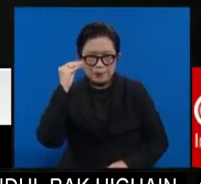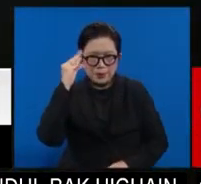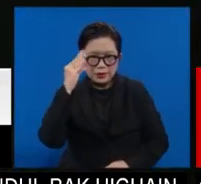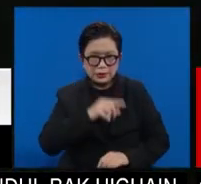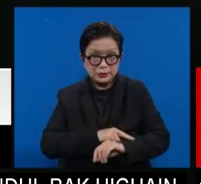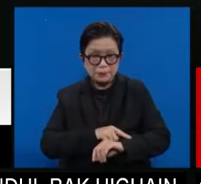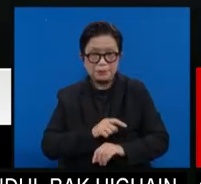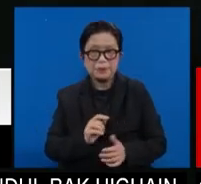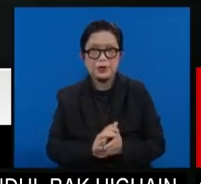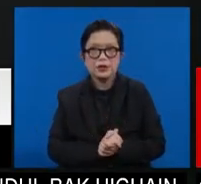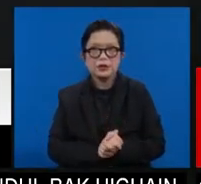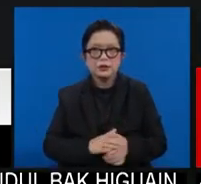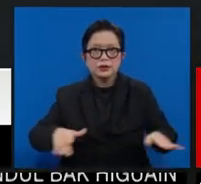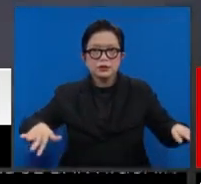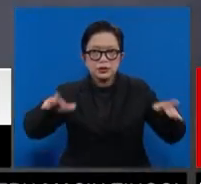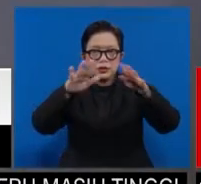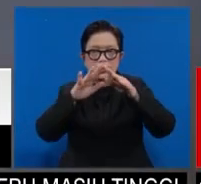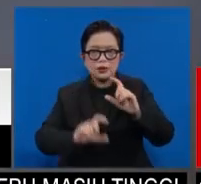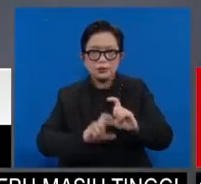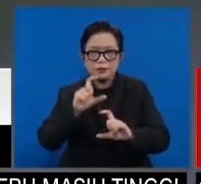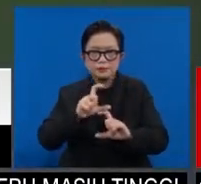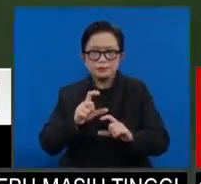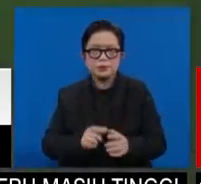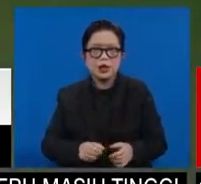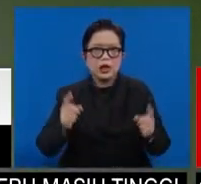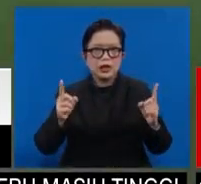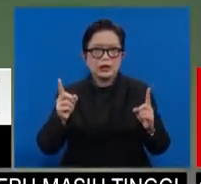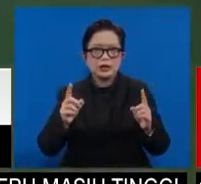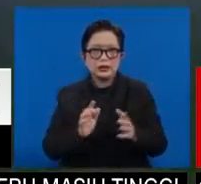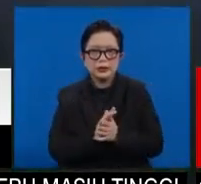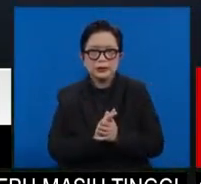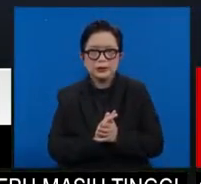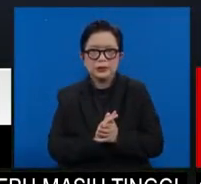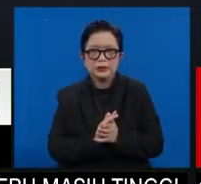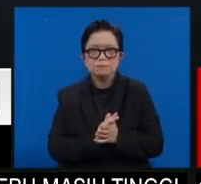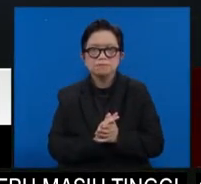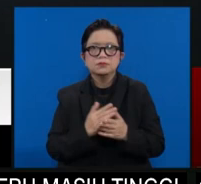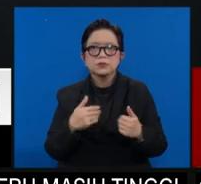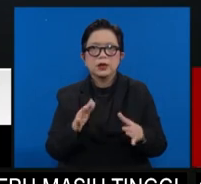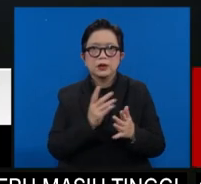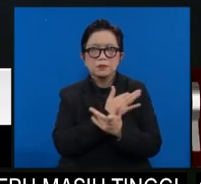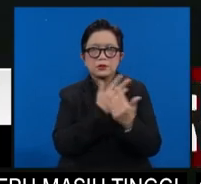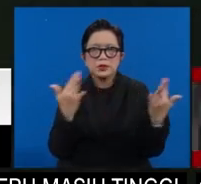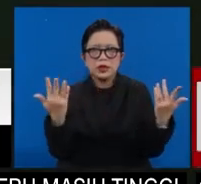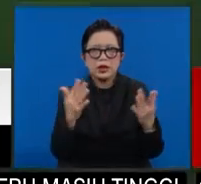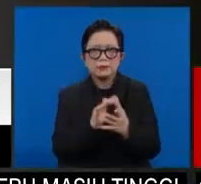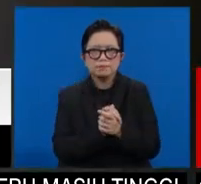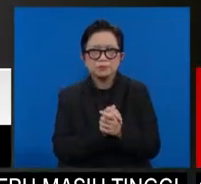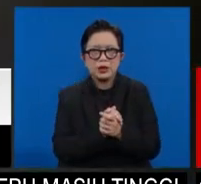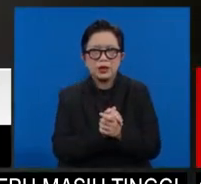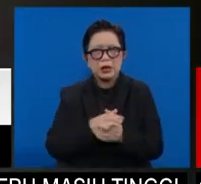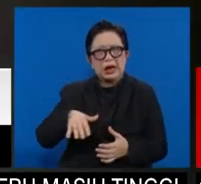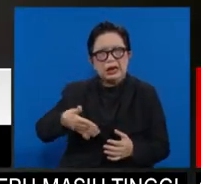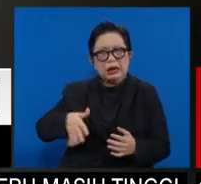Gunung Semeru masih berstatus level 3 atau siaga. Sejumlah masyarakat yang rentan seperti anak-anak, lansia